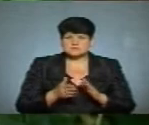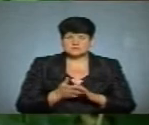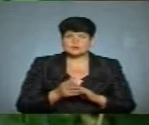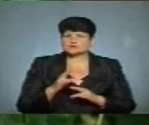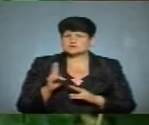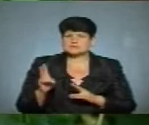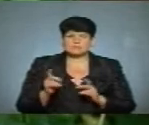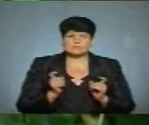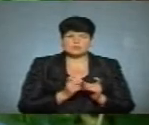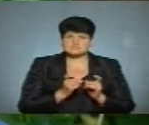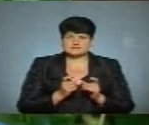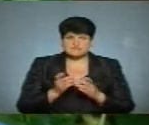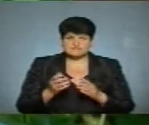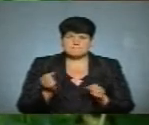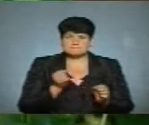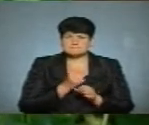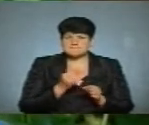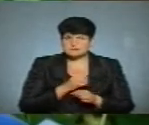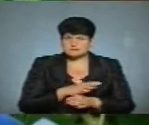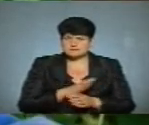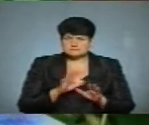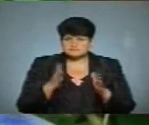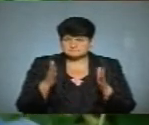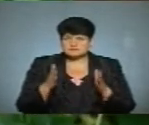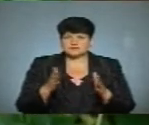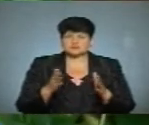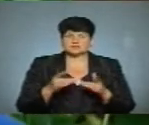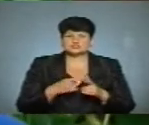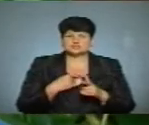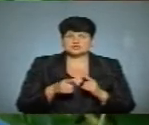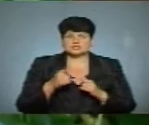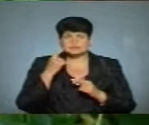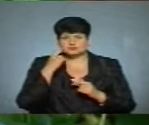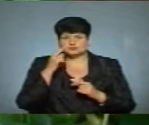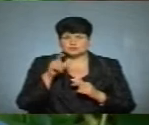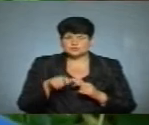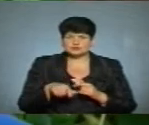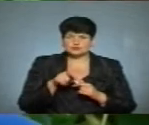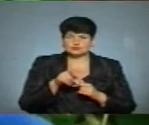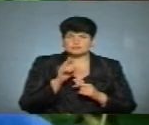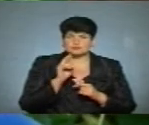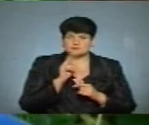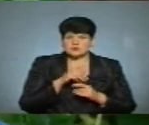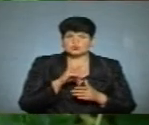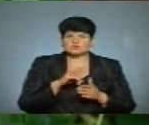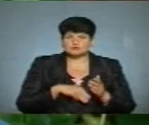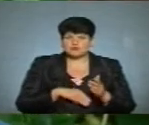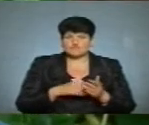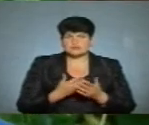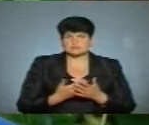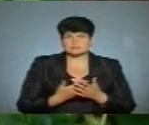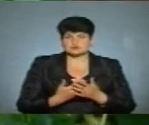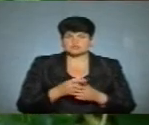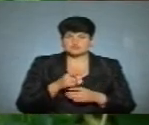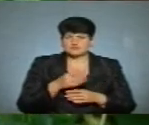кимось посварився, боронь Бог, якась бійка сталася, чи на думку пасажира його неправомірно оштрафували, наприклад, що він